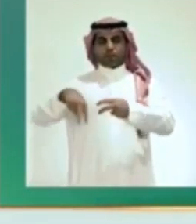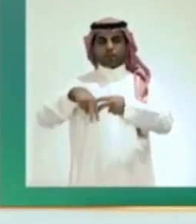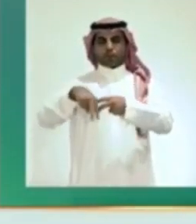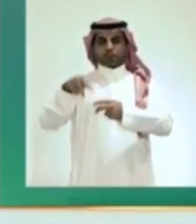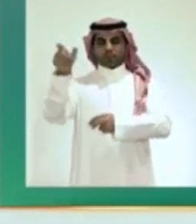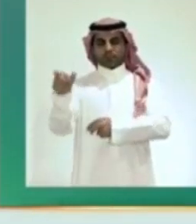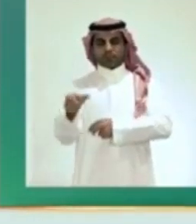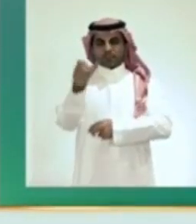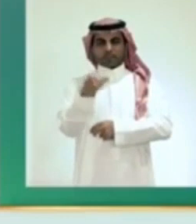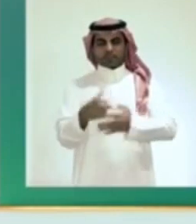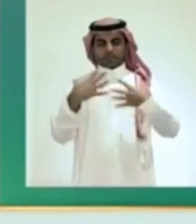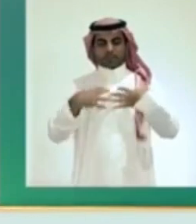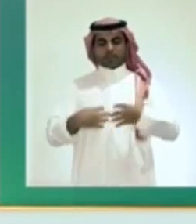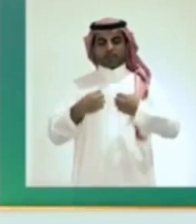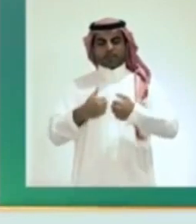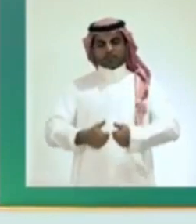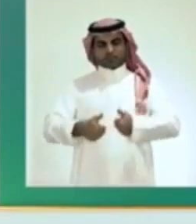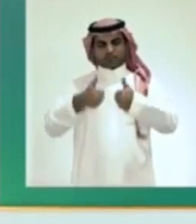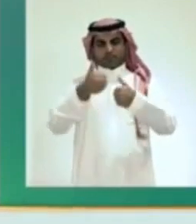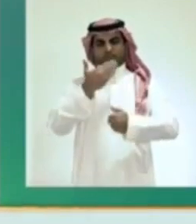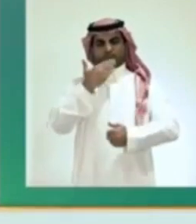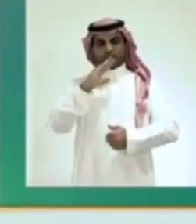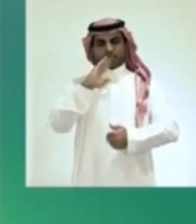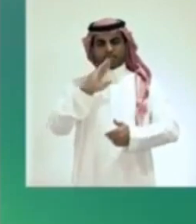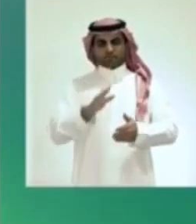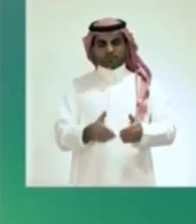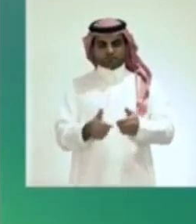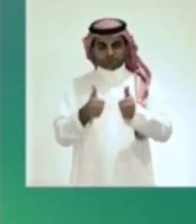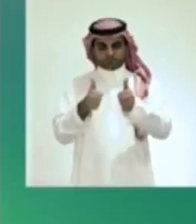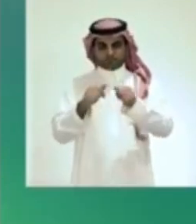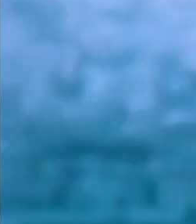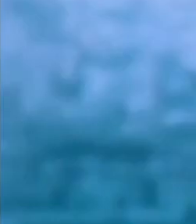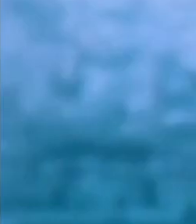328 حالة بحمد الله.